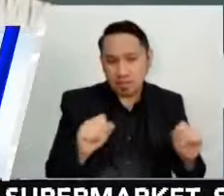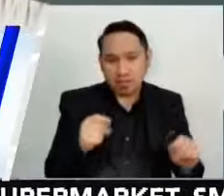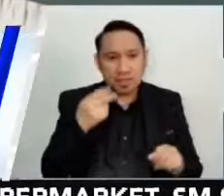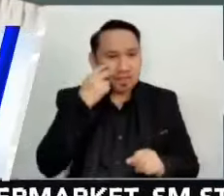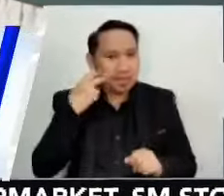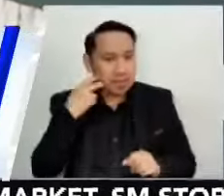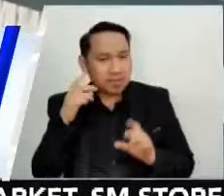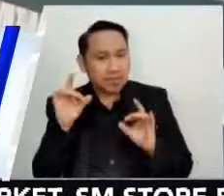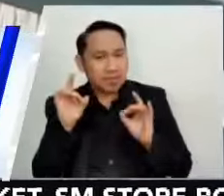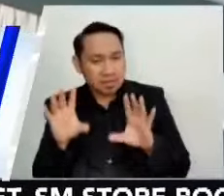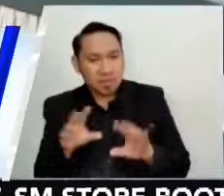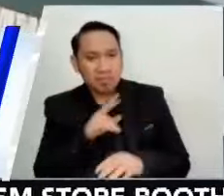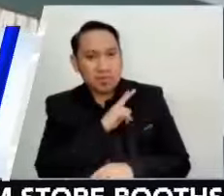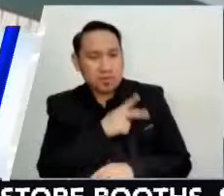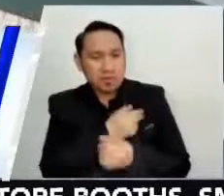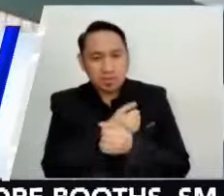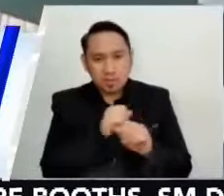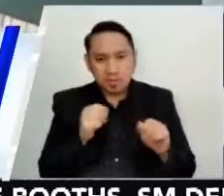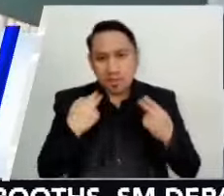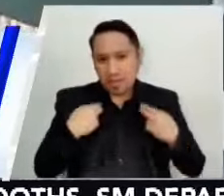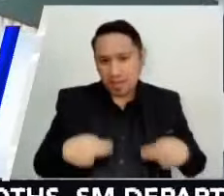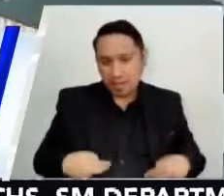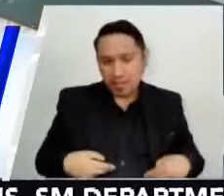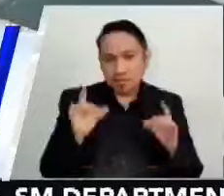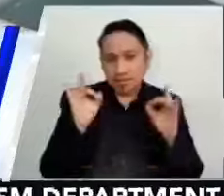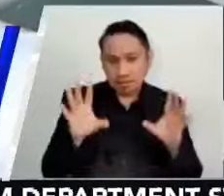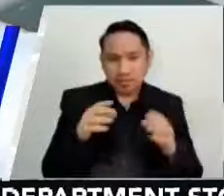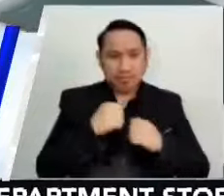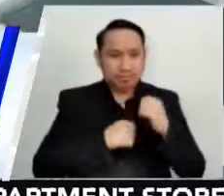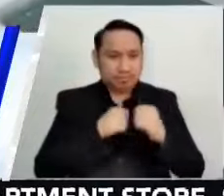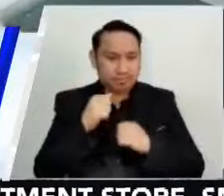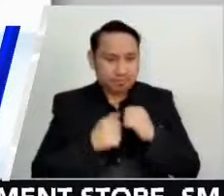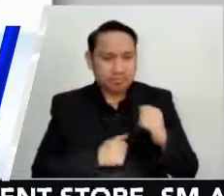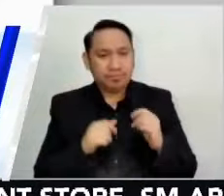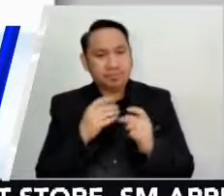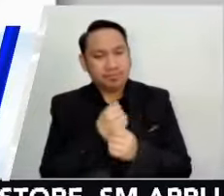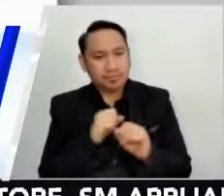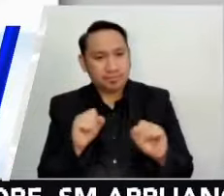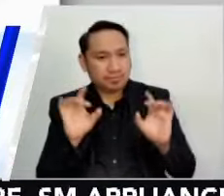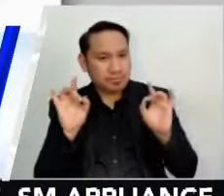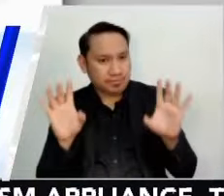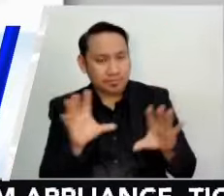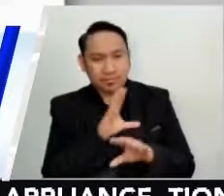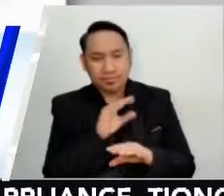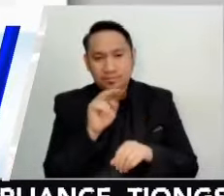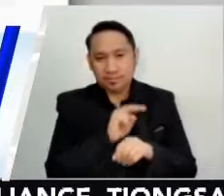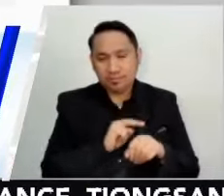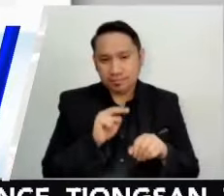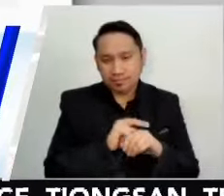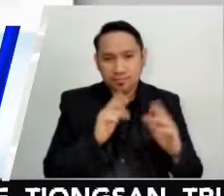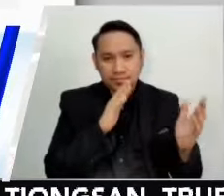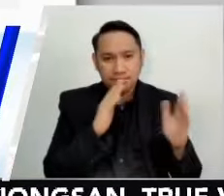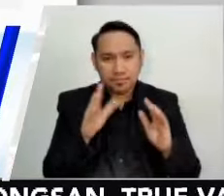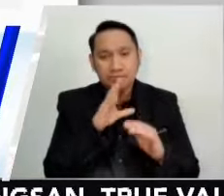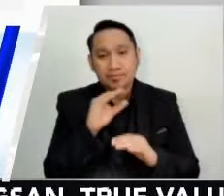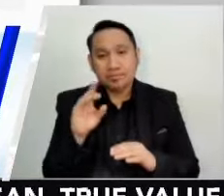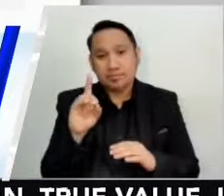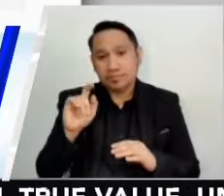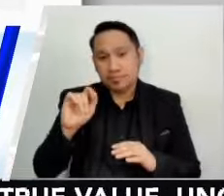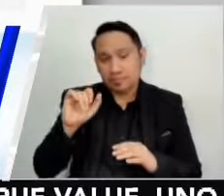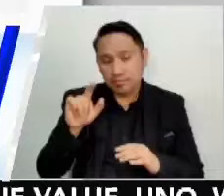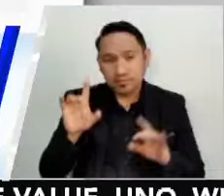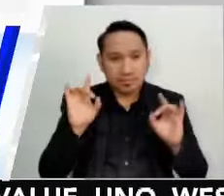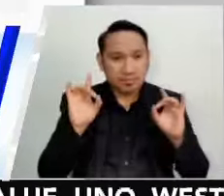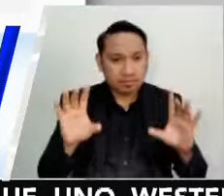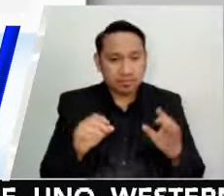risk, health security risk, infrastructure security risk, natural disaster risk, at digital security risk.